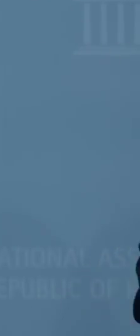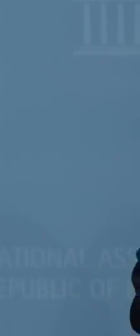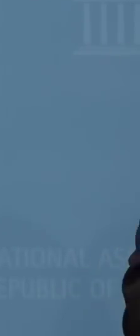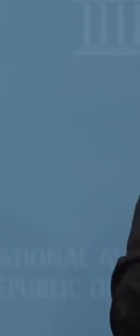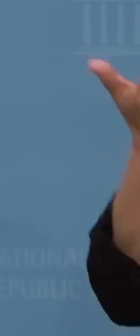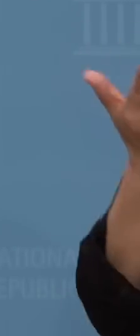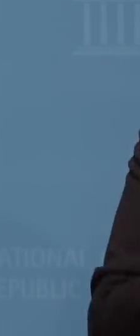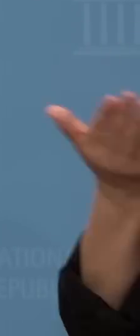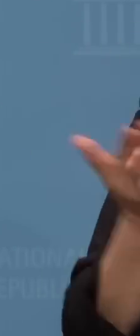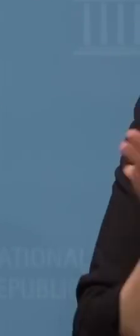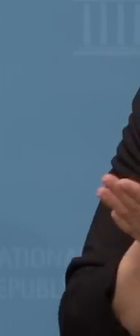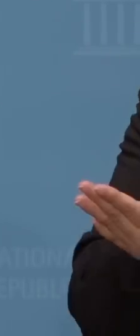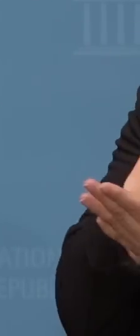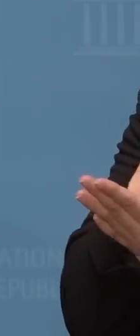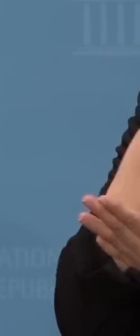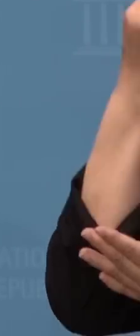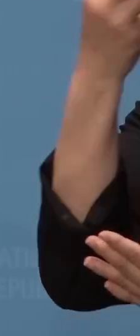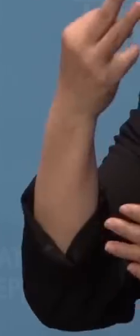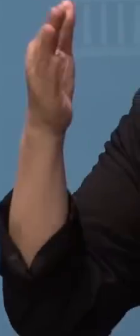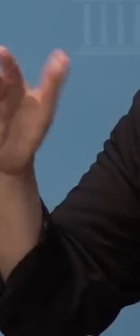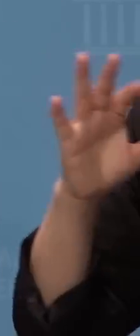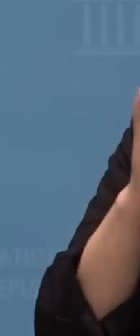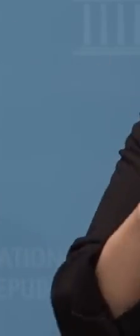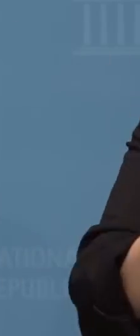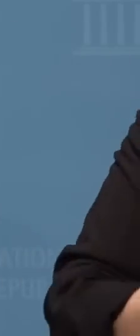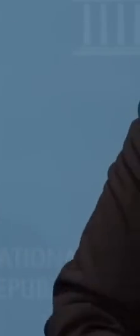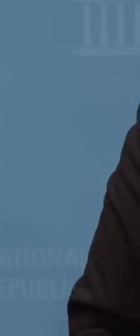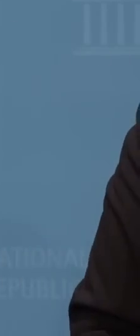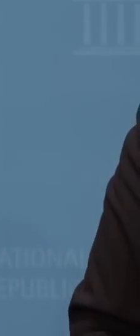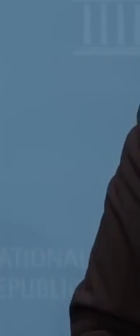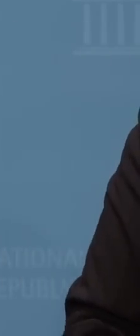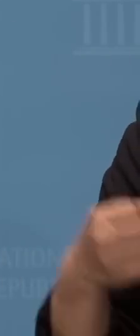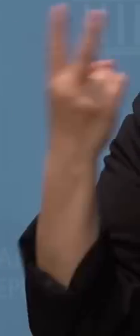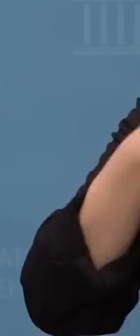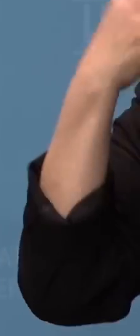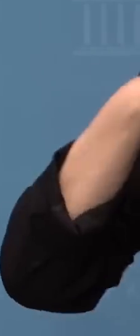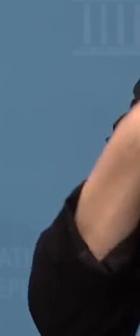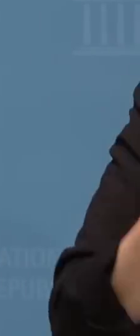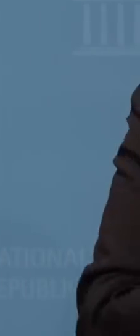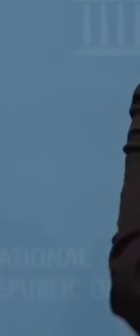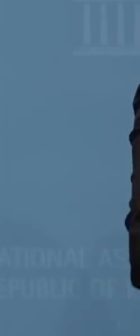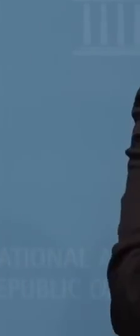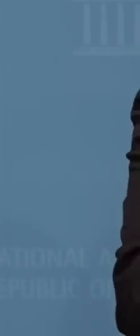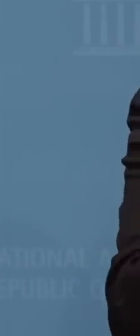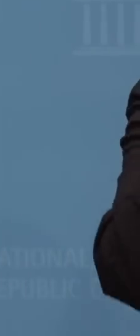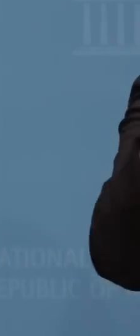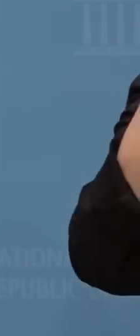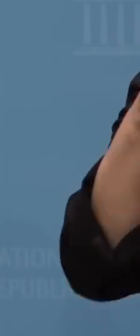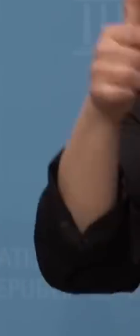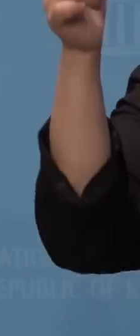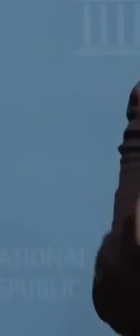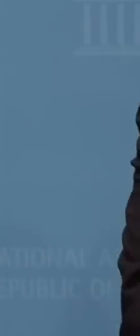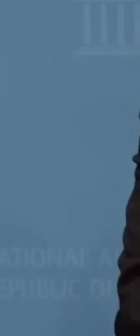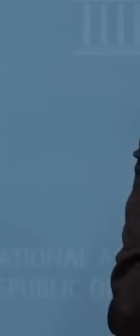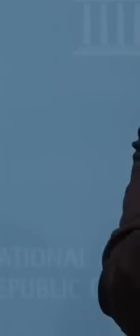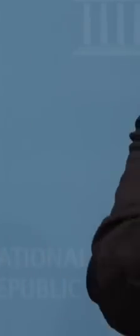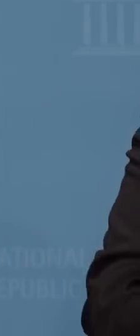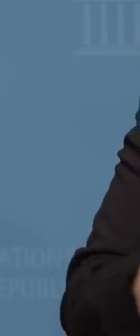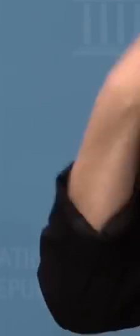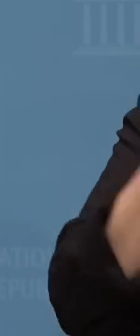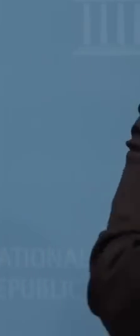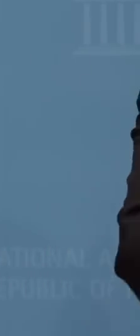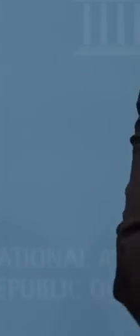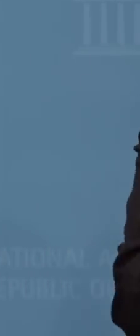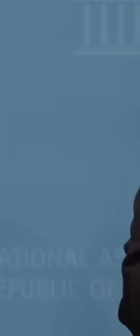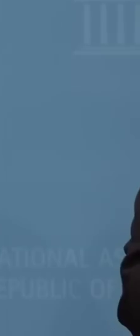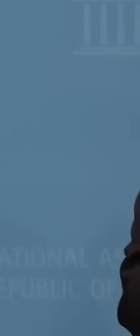이어지고 있습니다. 특히 대중 수출이 10개월 연속 큰 폭 감소했는데 대중협력의 후퇴와